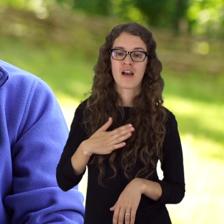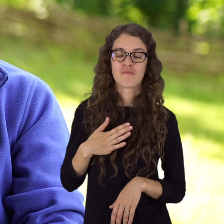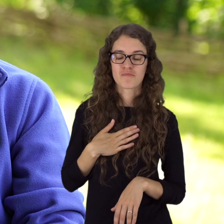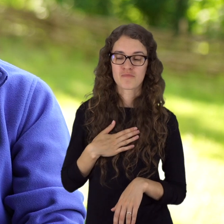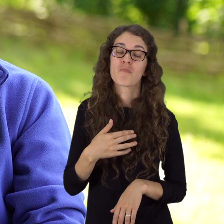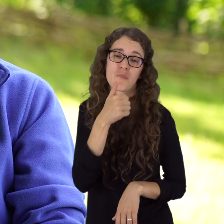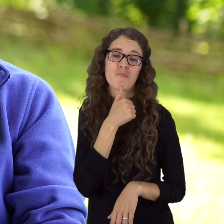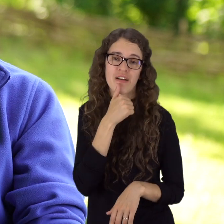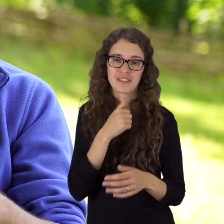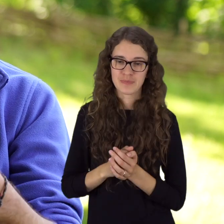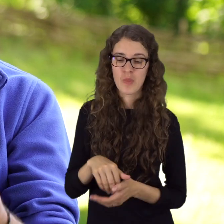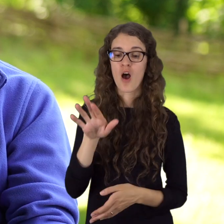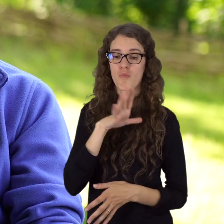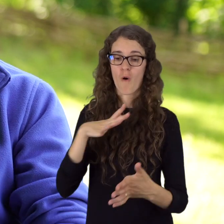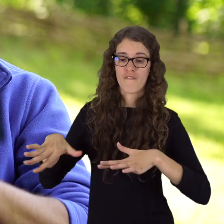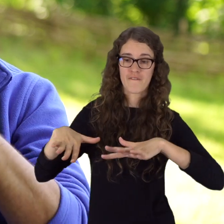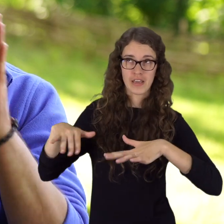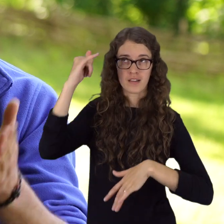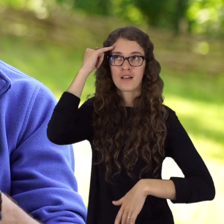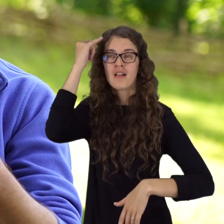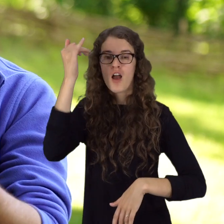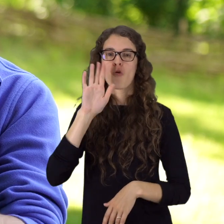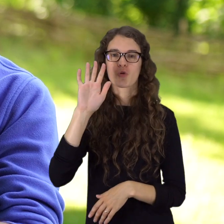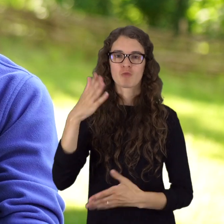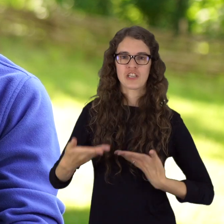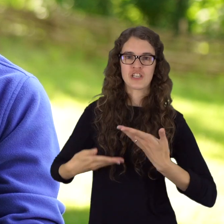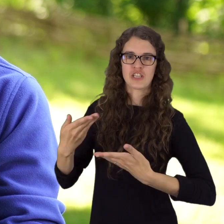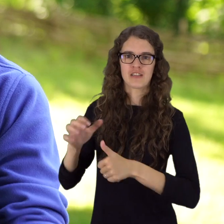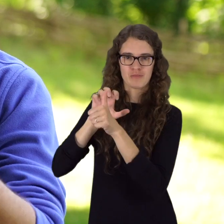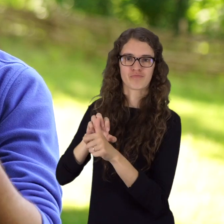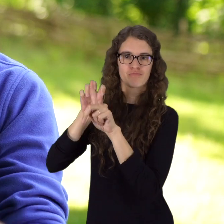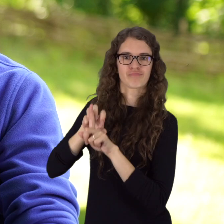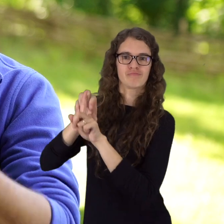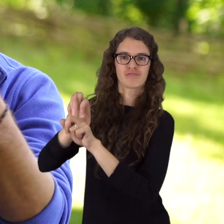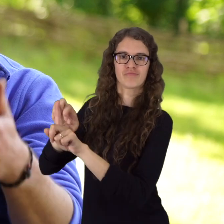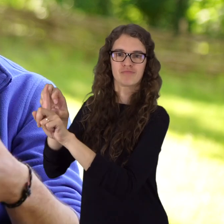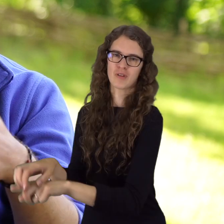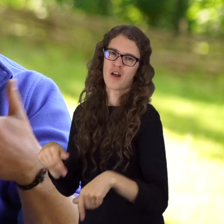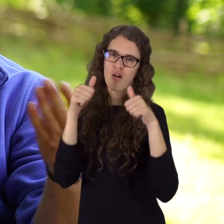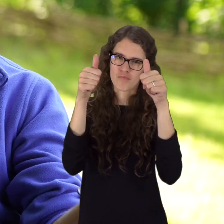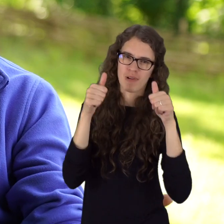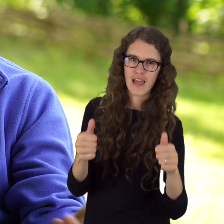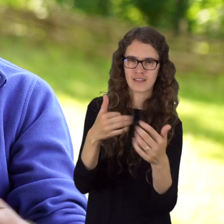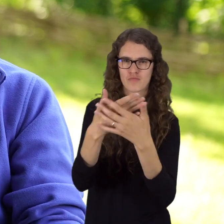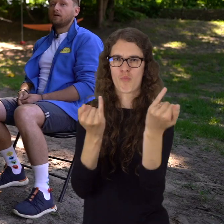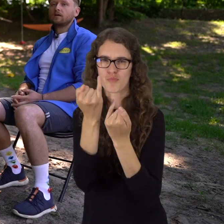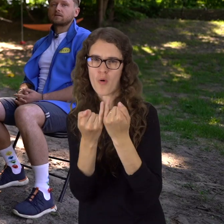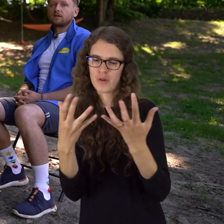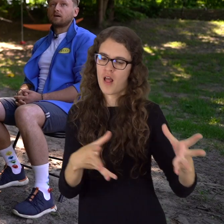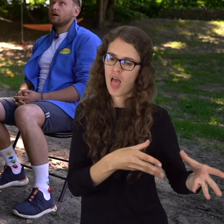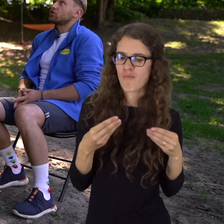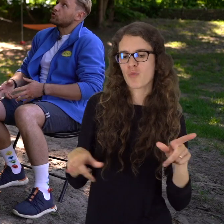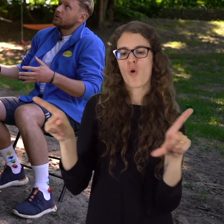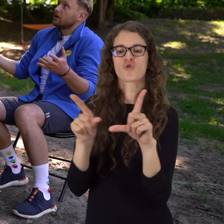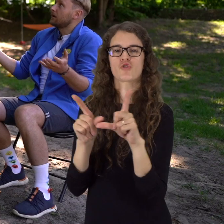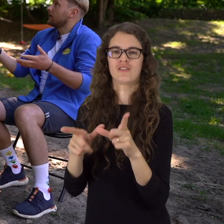suplanavome veiklą, einame į žygį su lentelėmis, ant kurių prisisegame popierių, nu, žodžiu, atliksime užduotį gamtoje ir